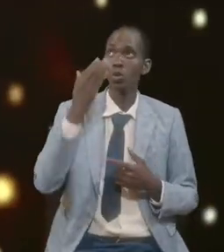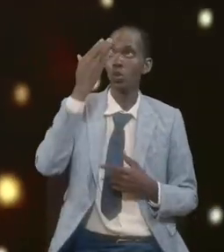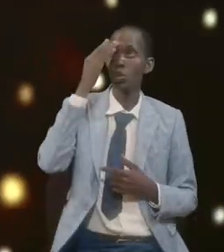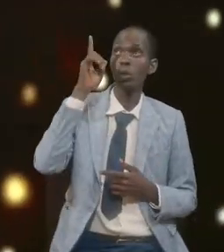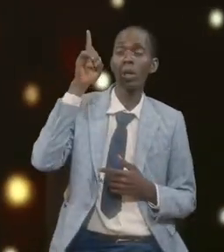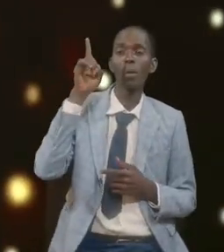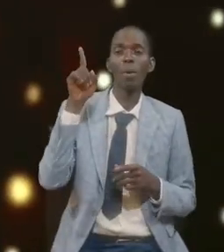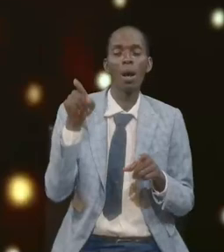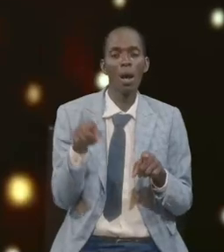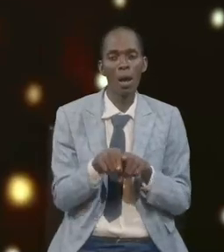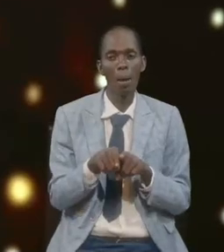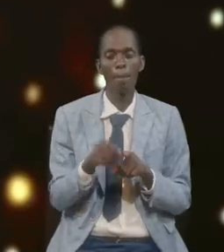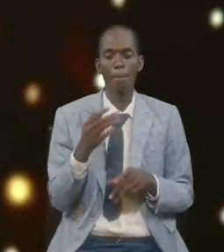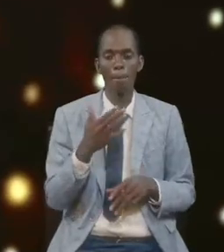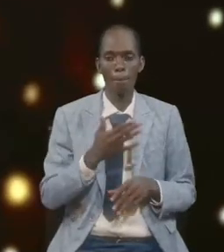je veux le connaître